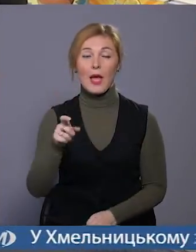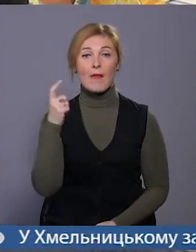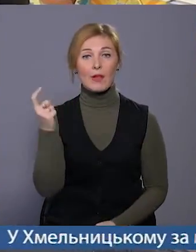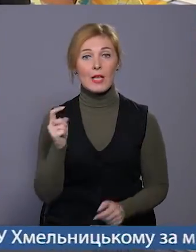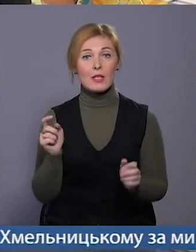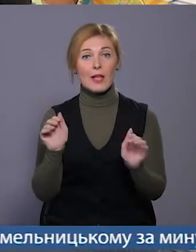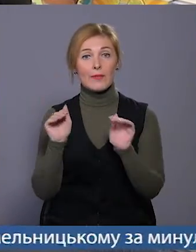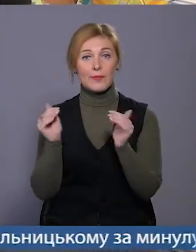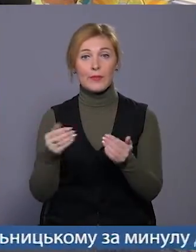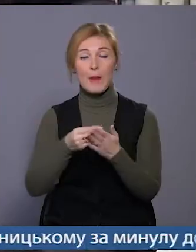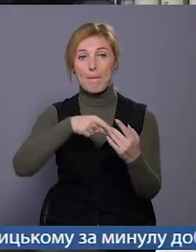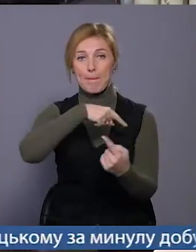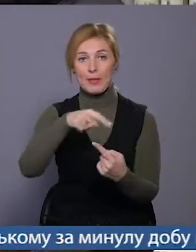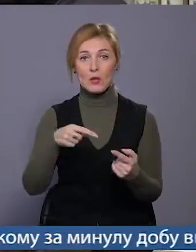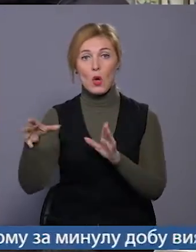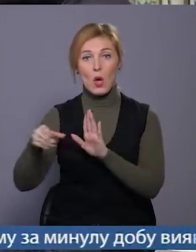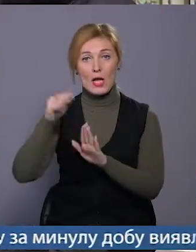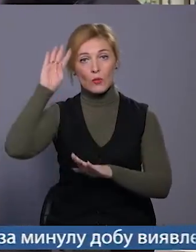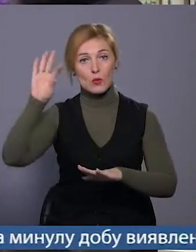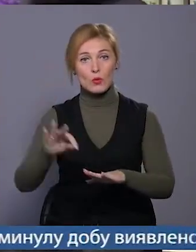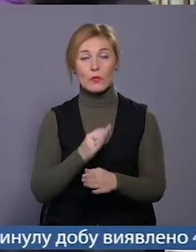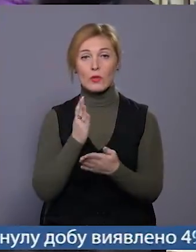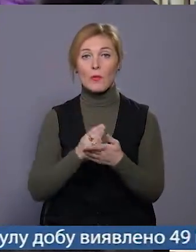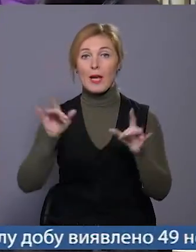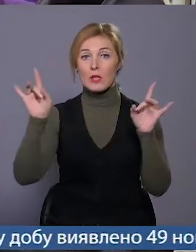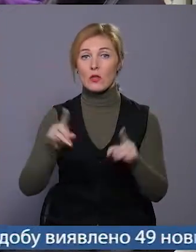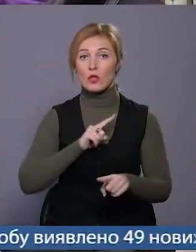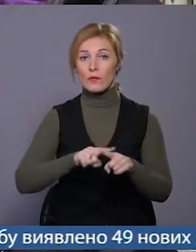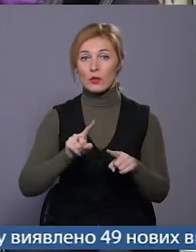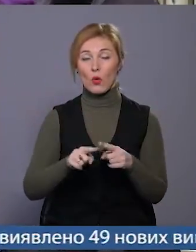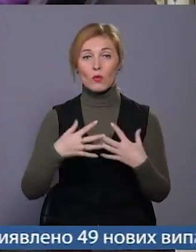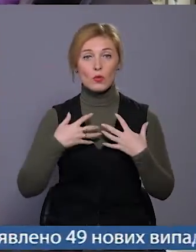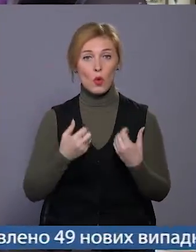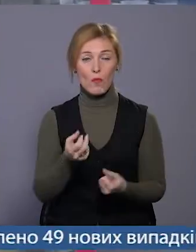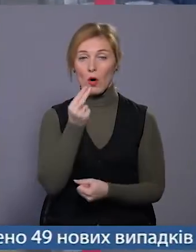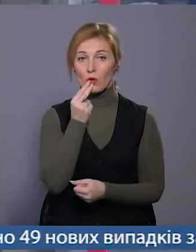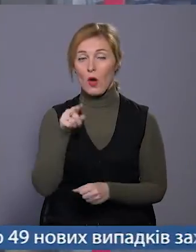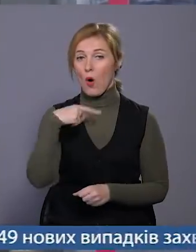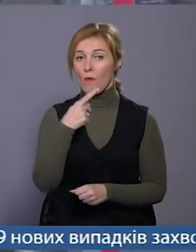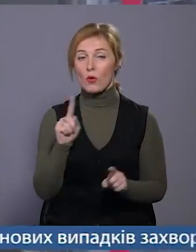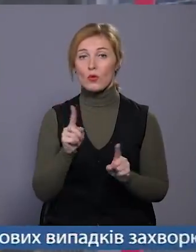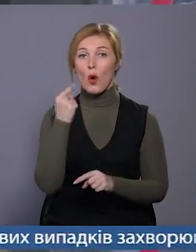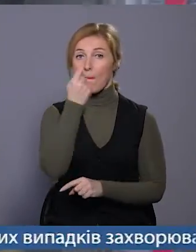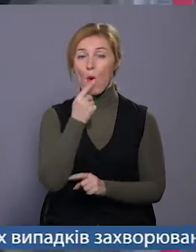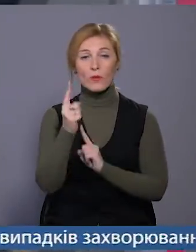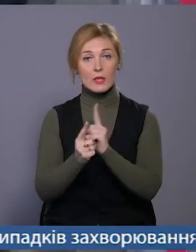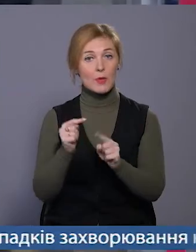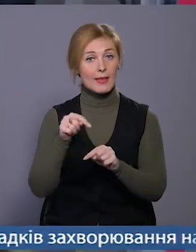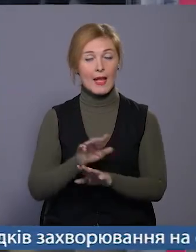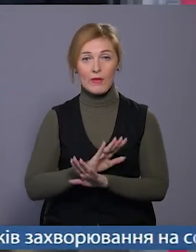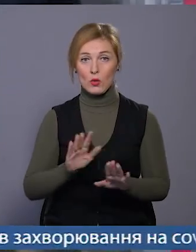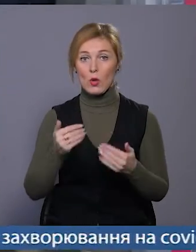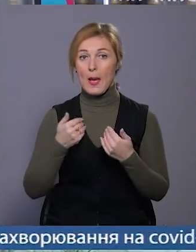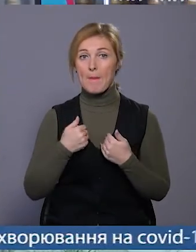невеличкого сімейного бізнесу. Разом із чоловіком тримають ресторанчики швидкого здорового харчування. Каже, мовних змін не відчують.